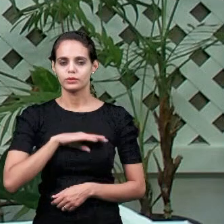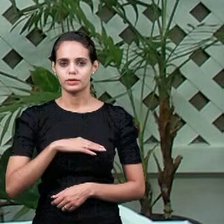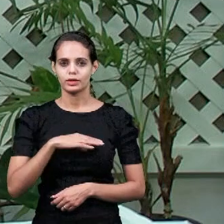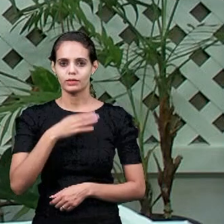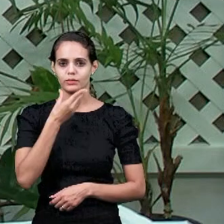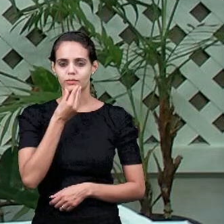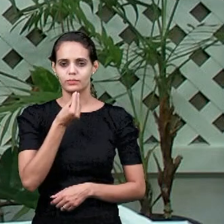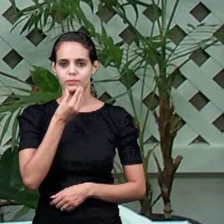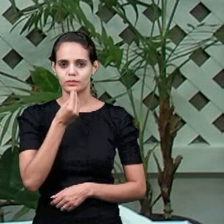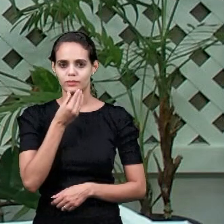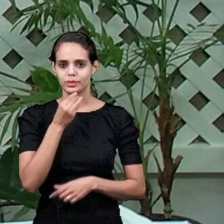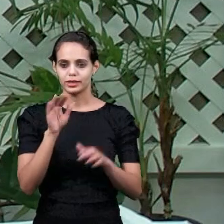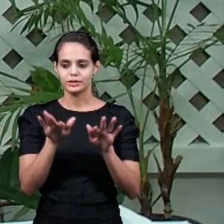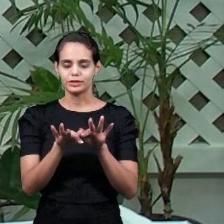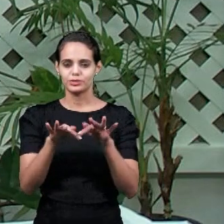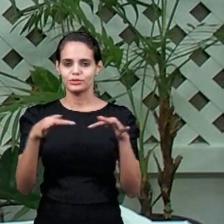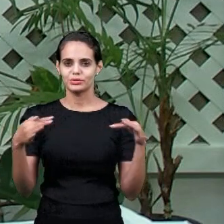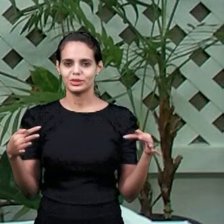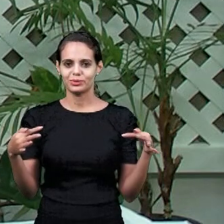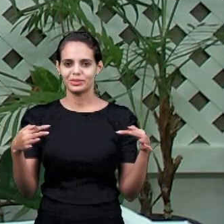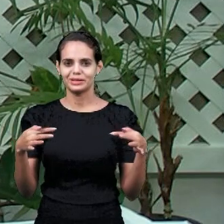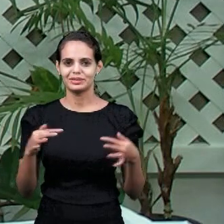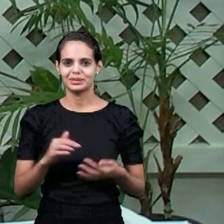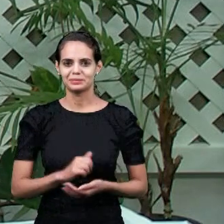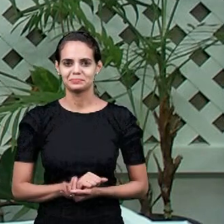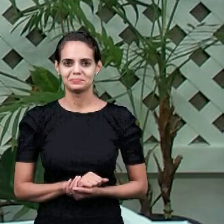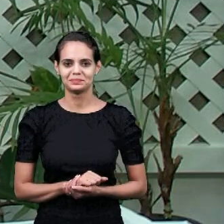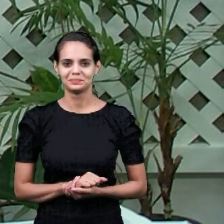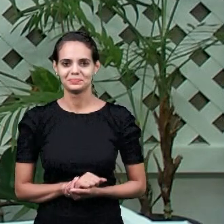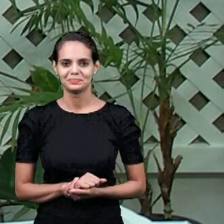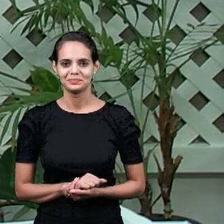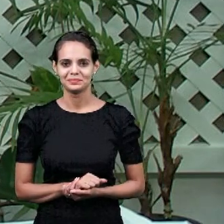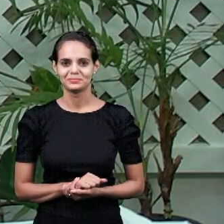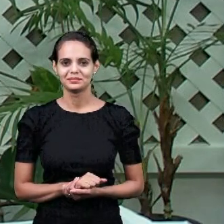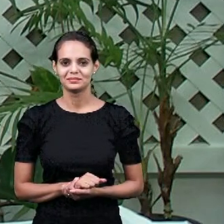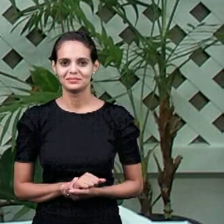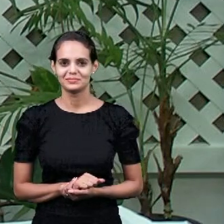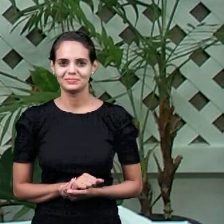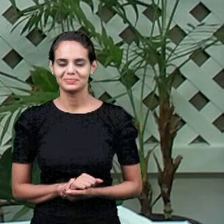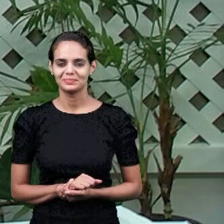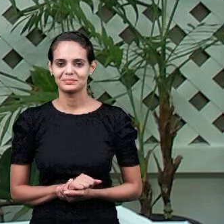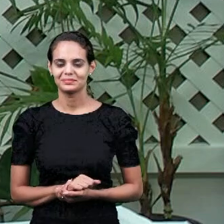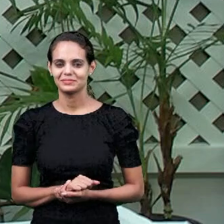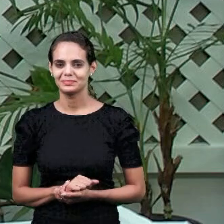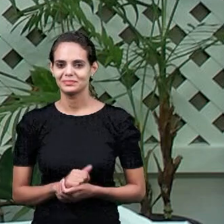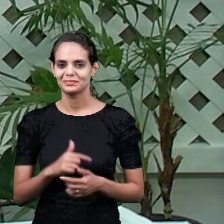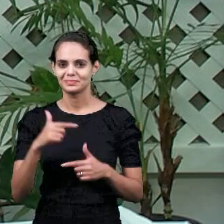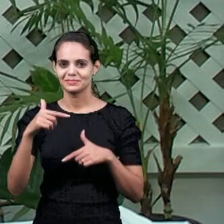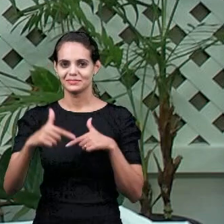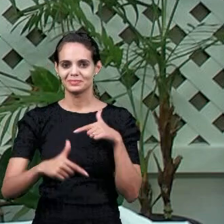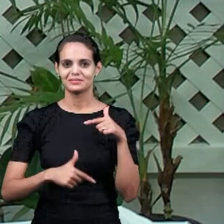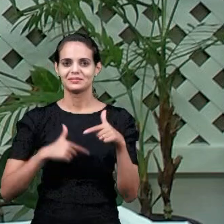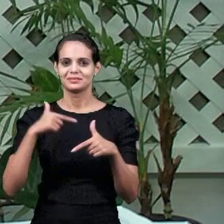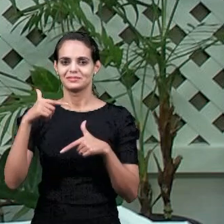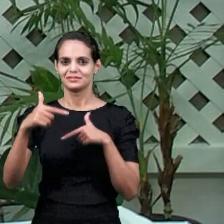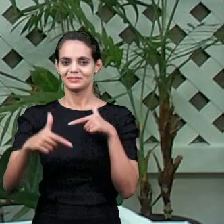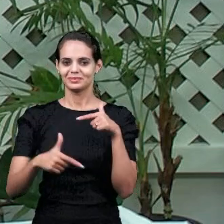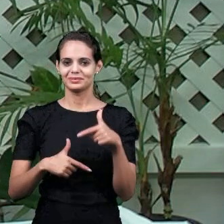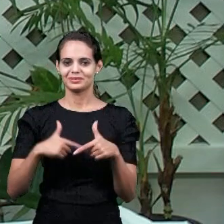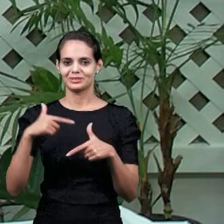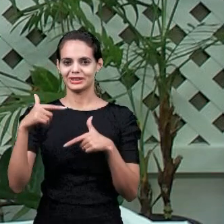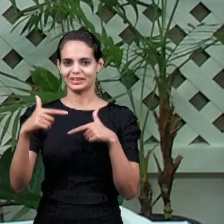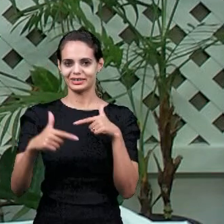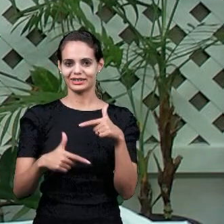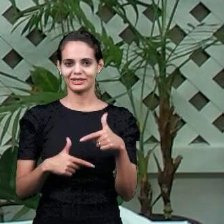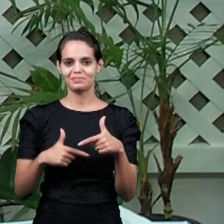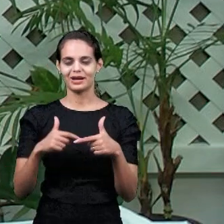travaillait dans une des réfectoires de nos séminaires. Nous avons perdu ce frère,